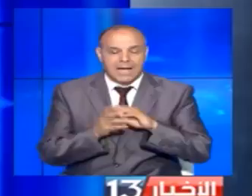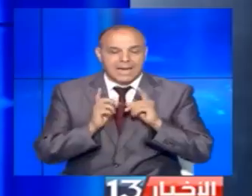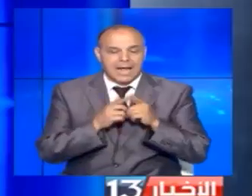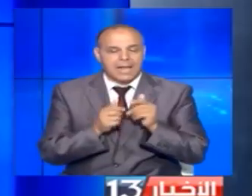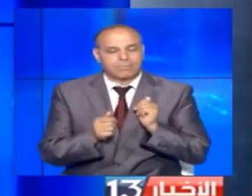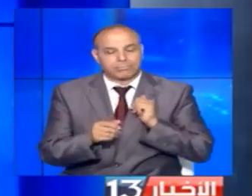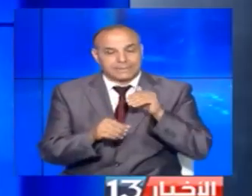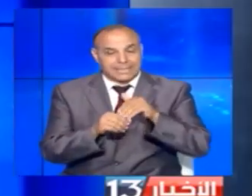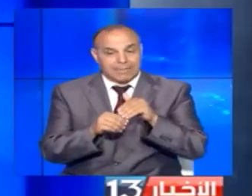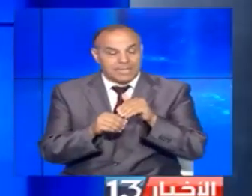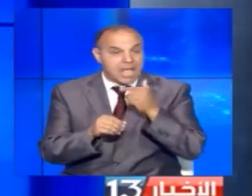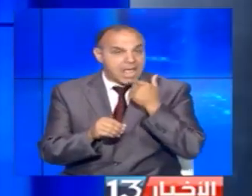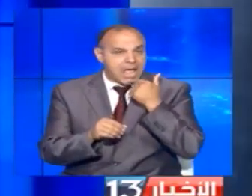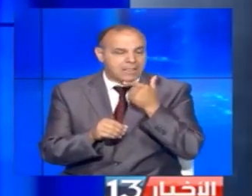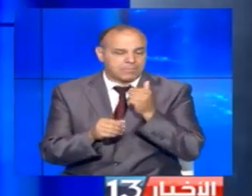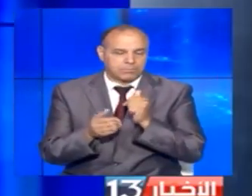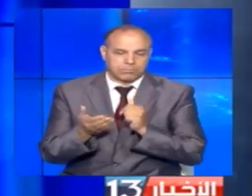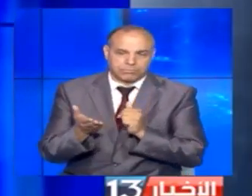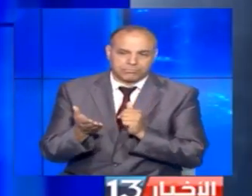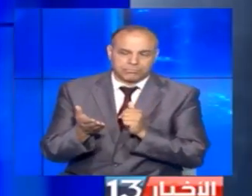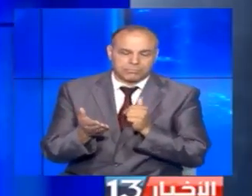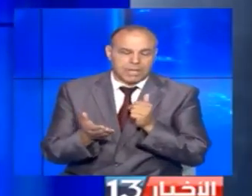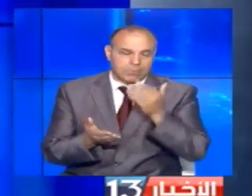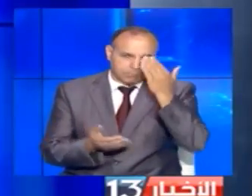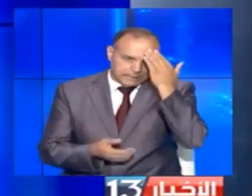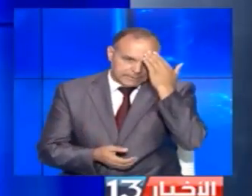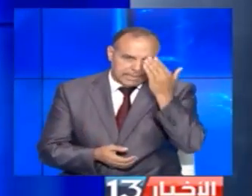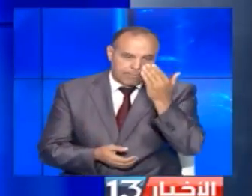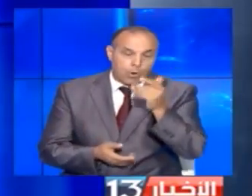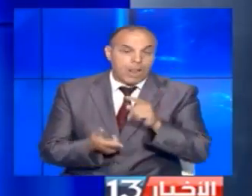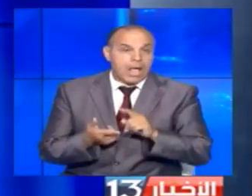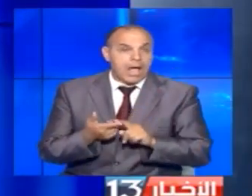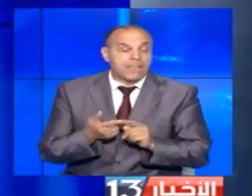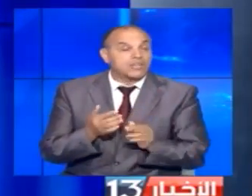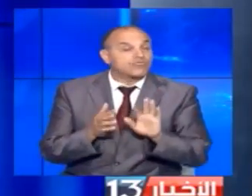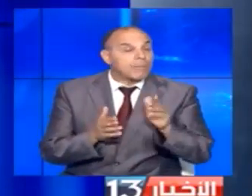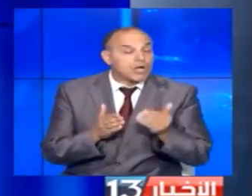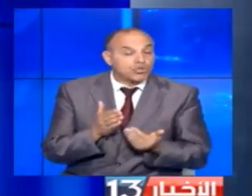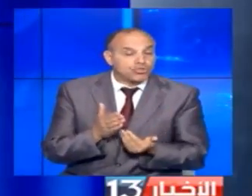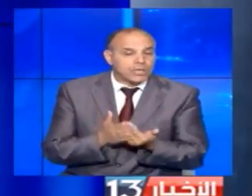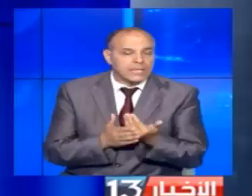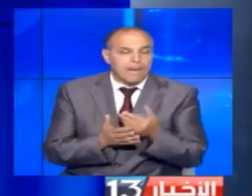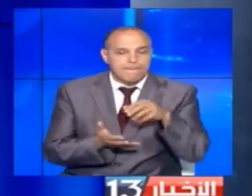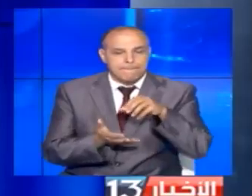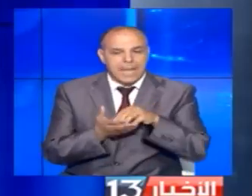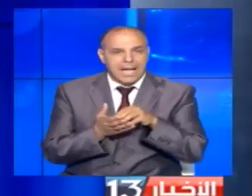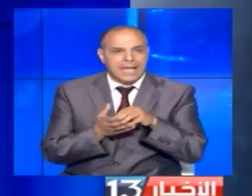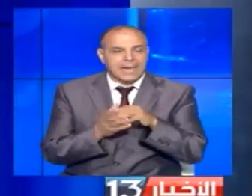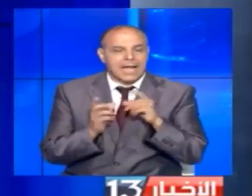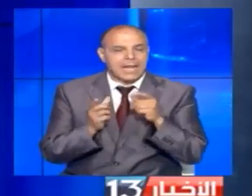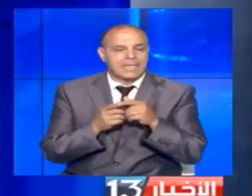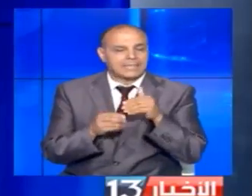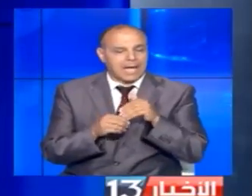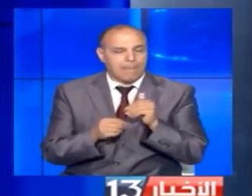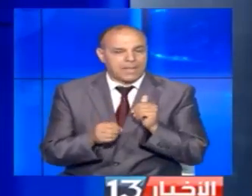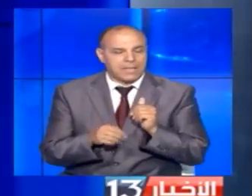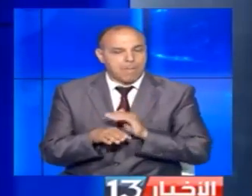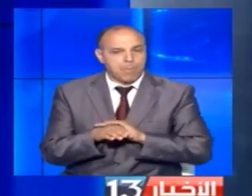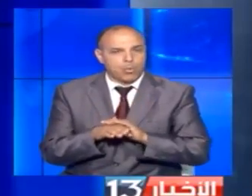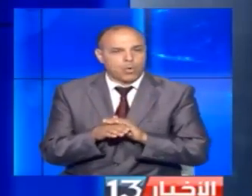العليا المستقلة للانتخابات. مفيدة أهلا بك، وهل من تطورات جديدة بمقر الهيئة فيما